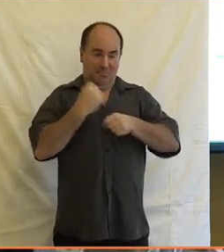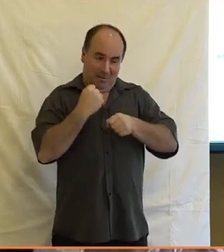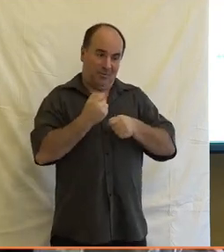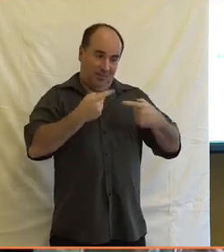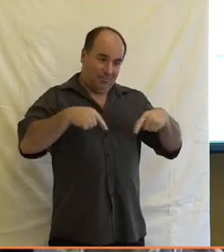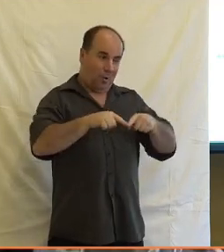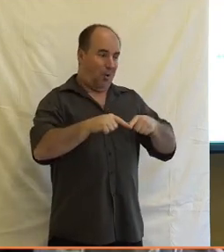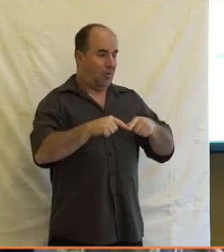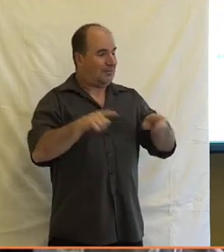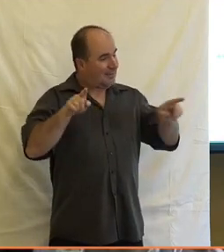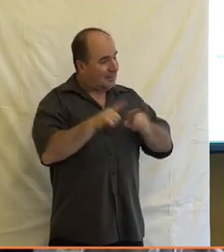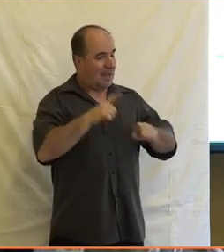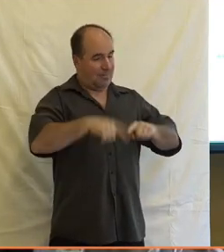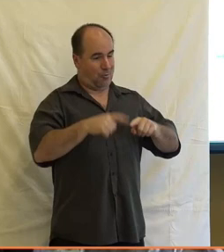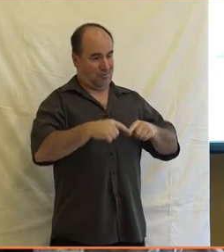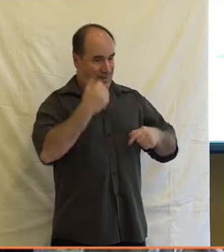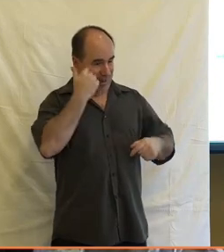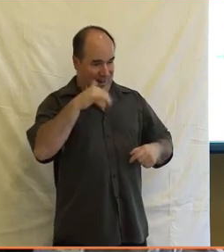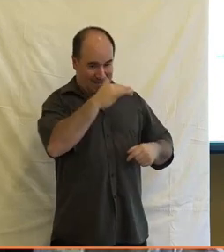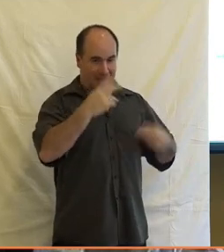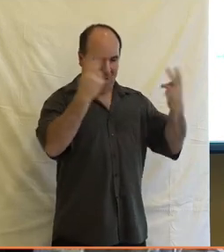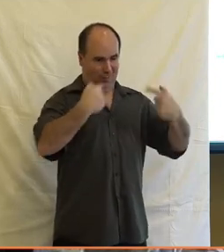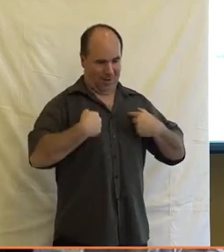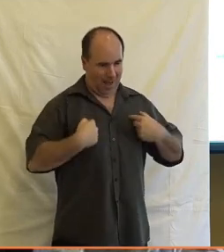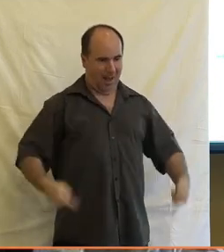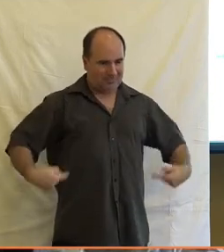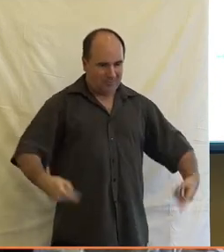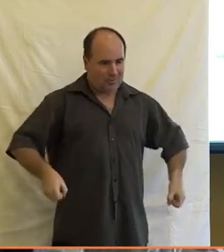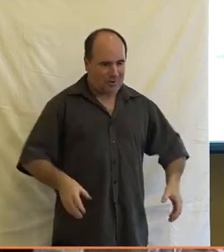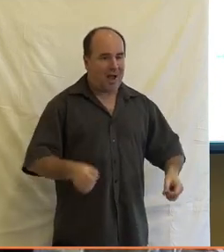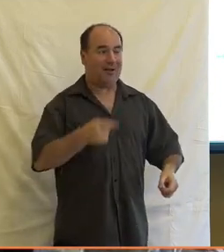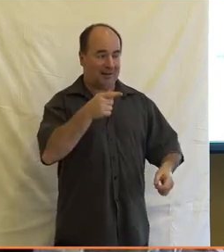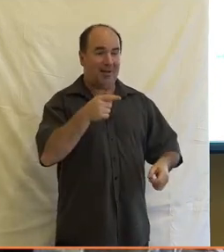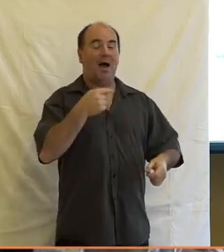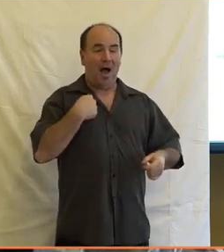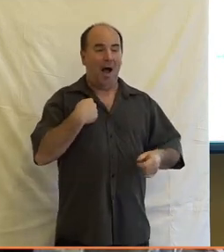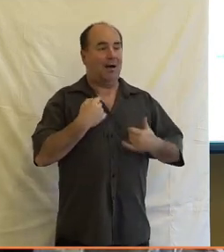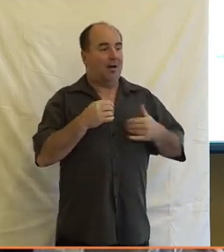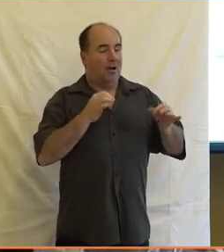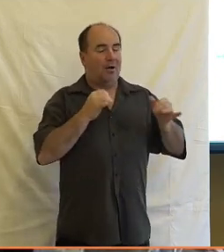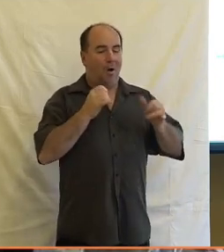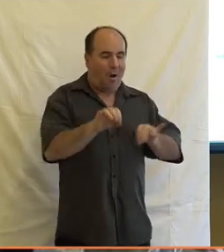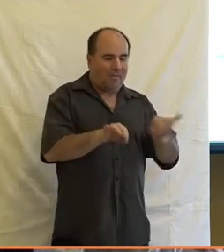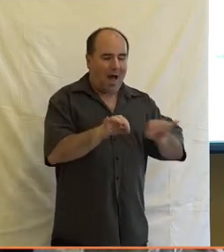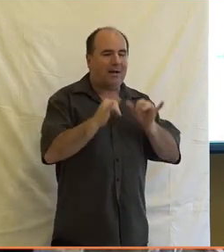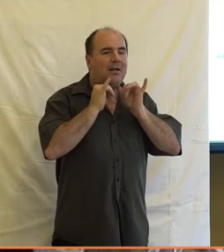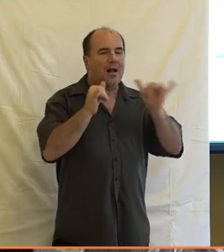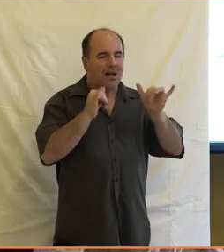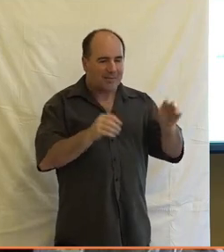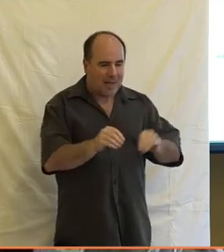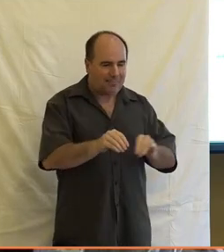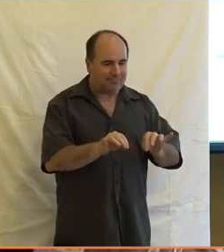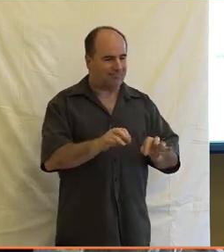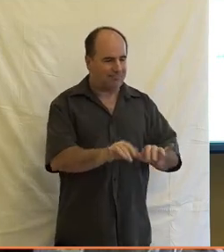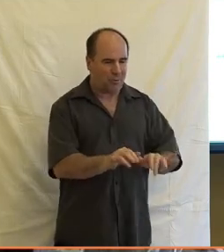právě počítač hlasem díky těmto programům. Tuto nabídku, byť jsem nechtěla hnedka pracovat po střední škole, tak jsem to chtěla jsem studovat